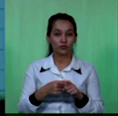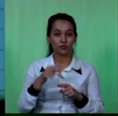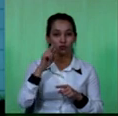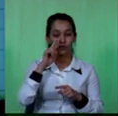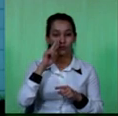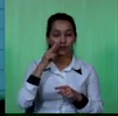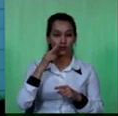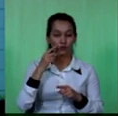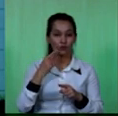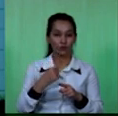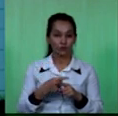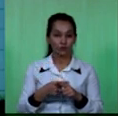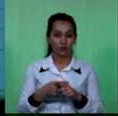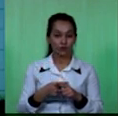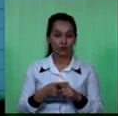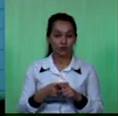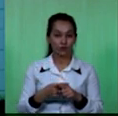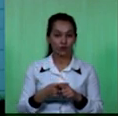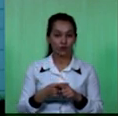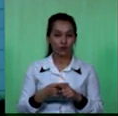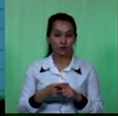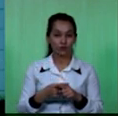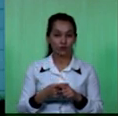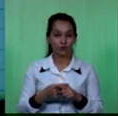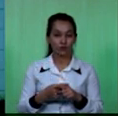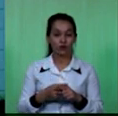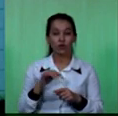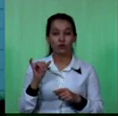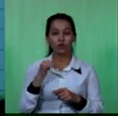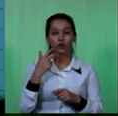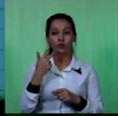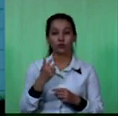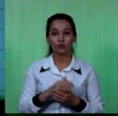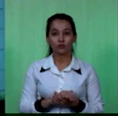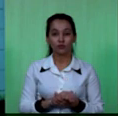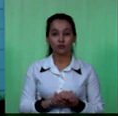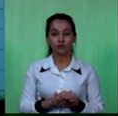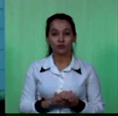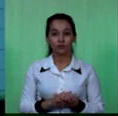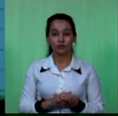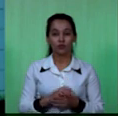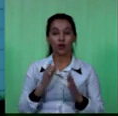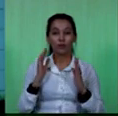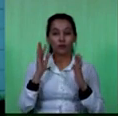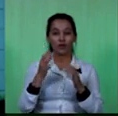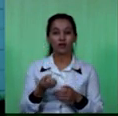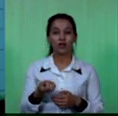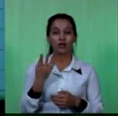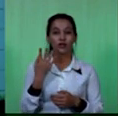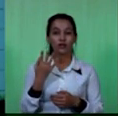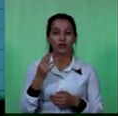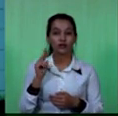массасини қўшиб, уни 3 марта кўпайтиришимиз керак экан. Шунда биз боғдан неча